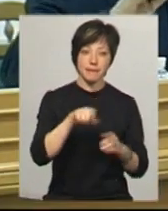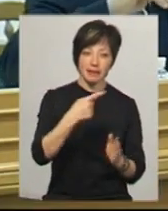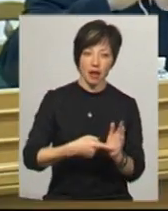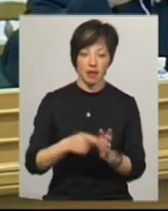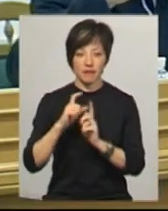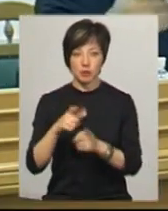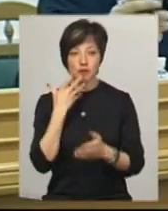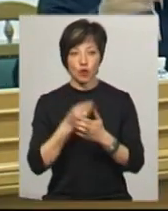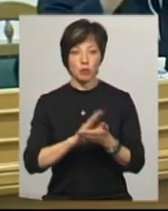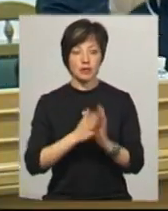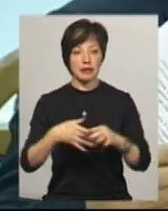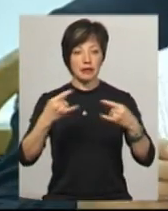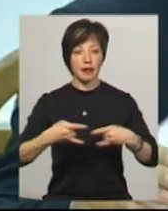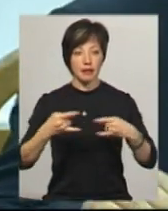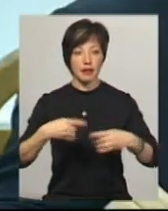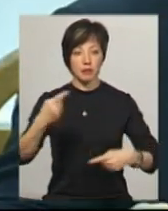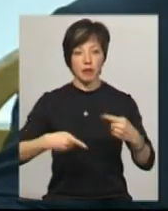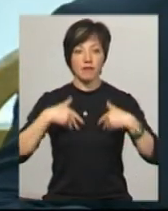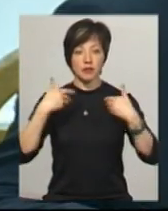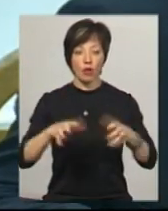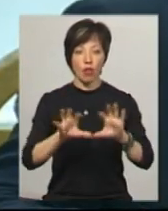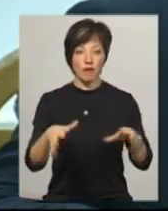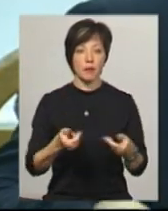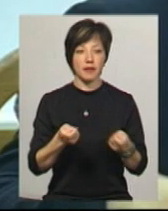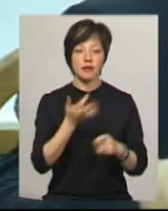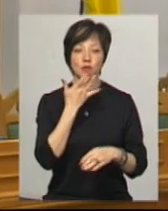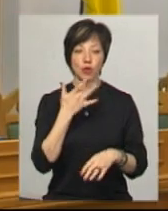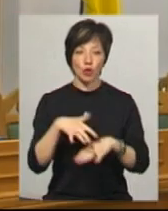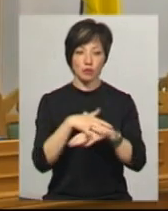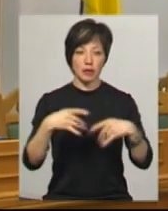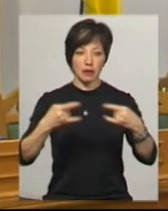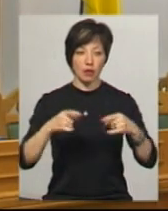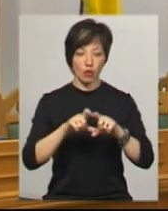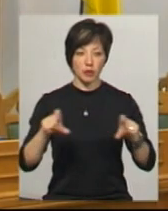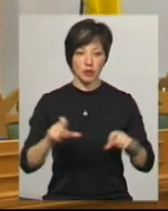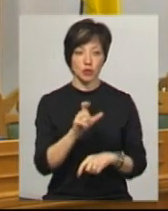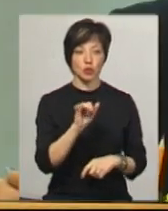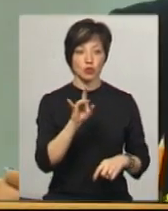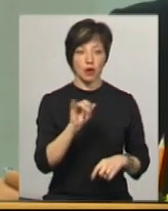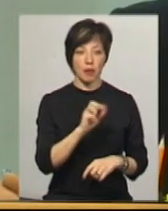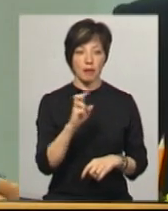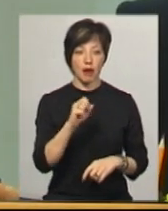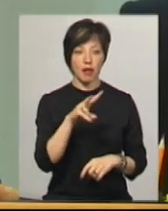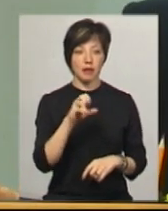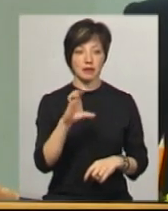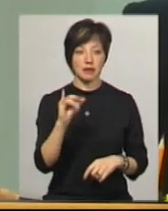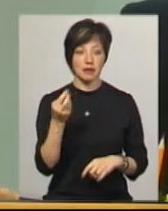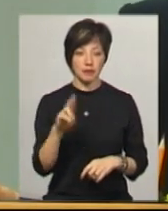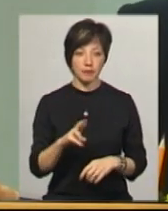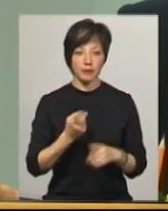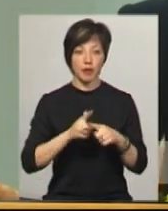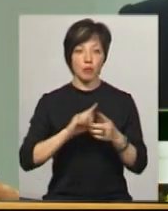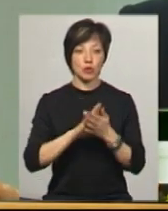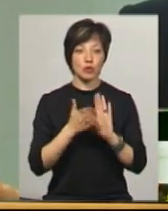Свою позицію щодо теледебатів висловив і голова правління Національної суспільної телекомпанії Зора Паласанія. Теж позицію суспільного